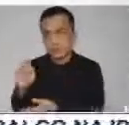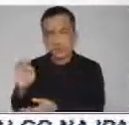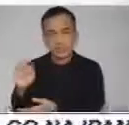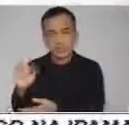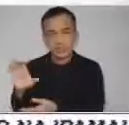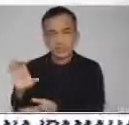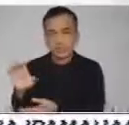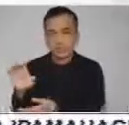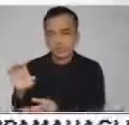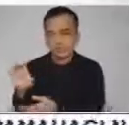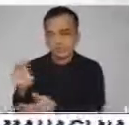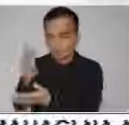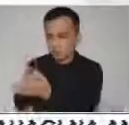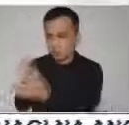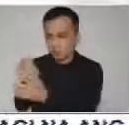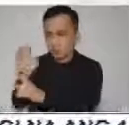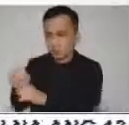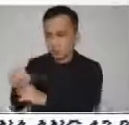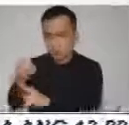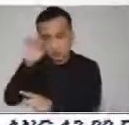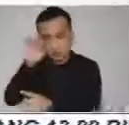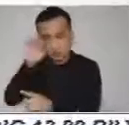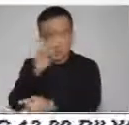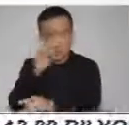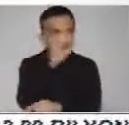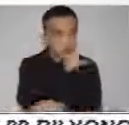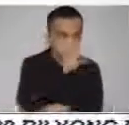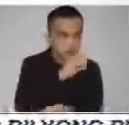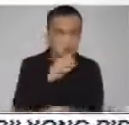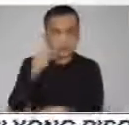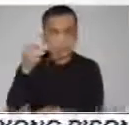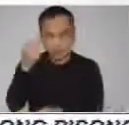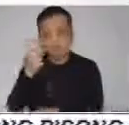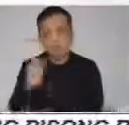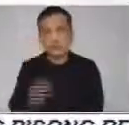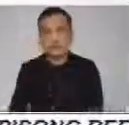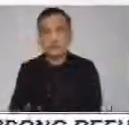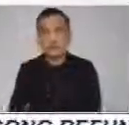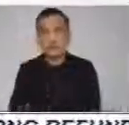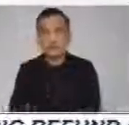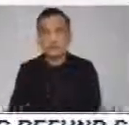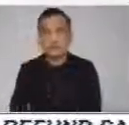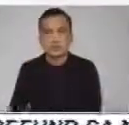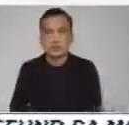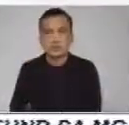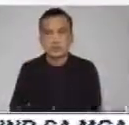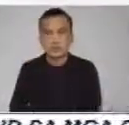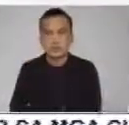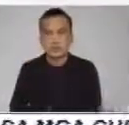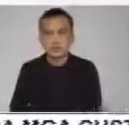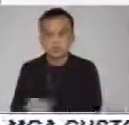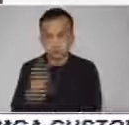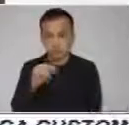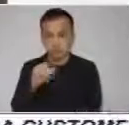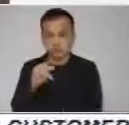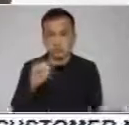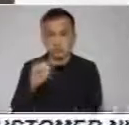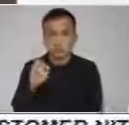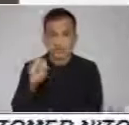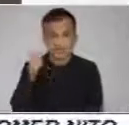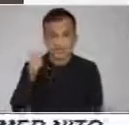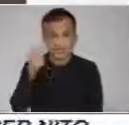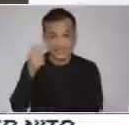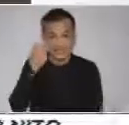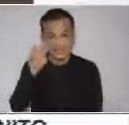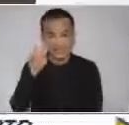ay naaresto ang suspect na kinilalang si Jeric Ferrer. Na-recover mula sa kanya nasa 26 na sachet ng hinina ng shabu